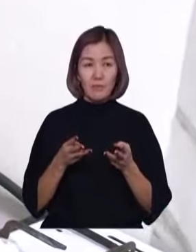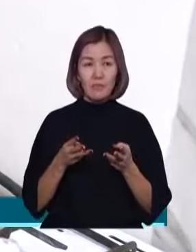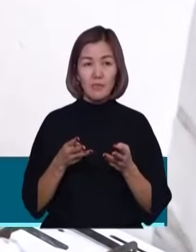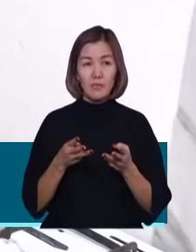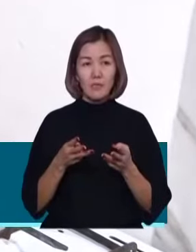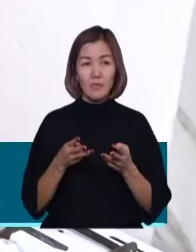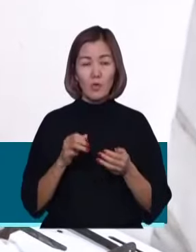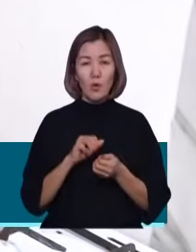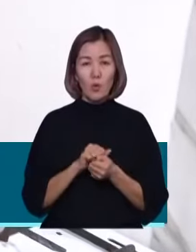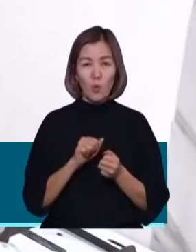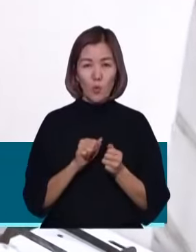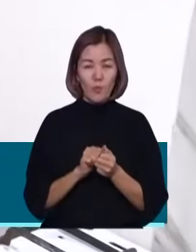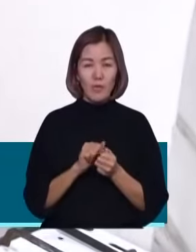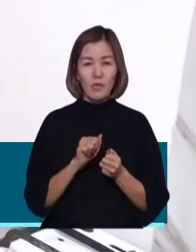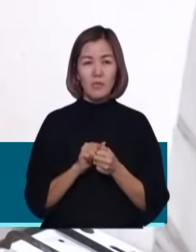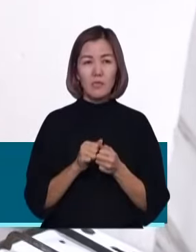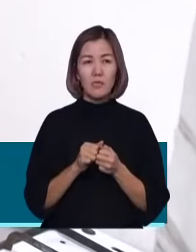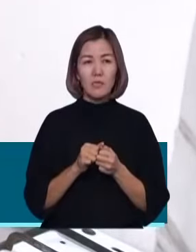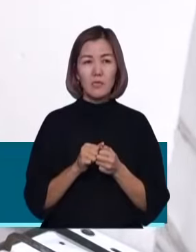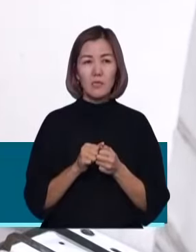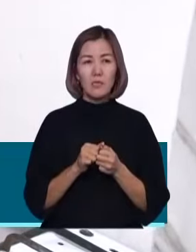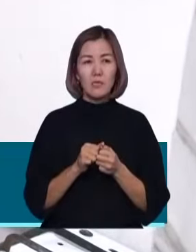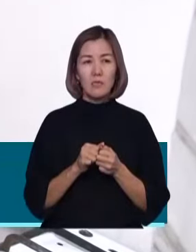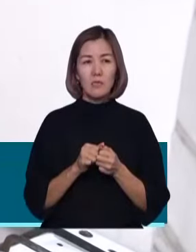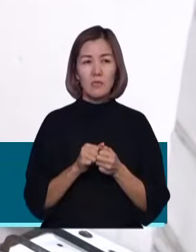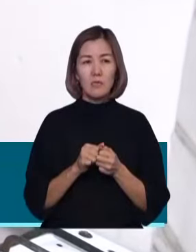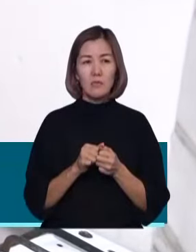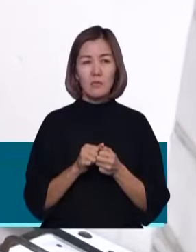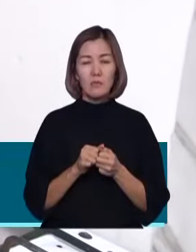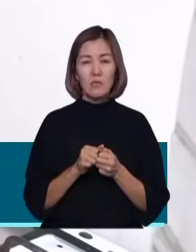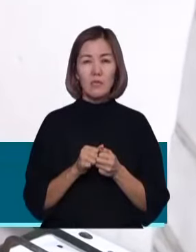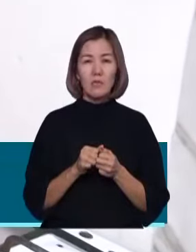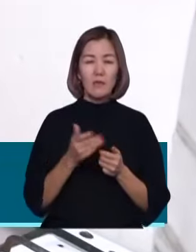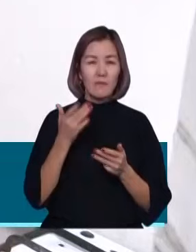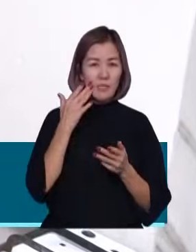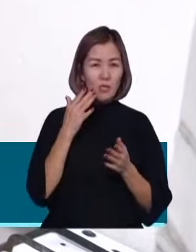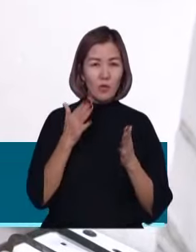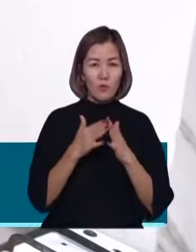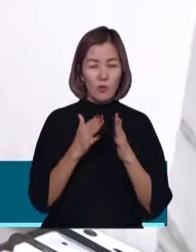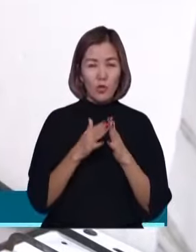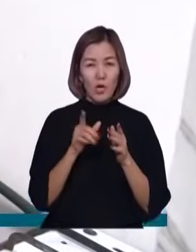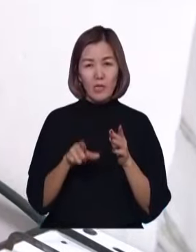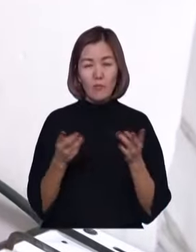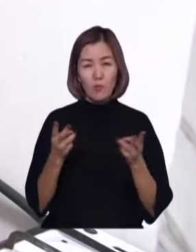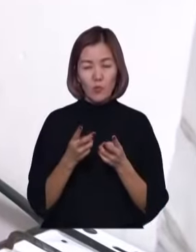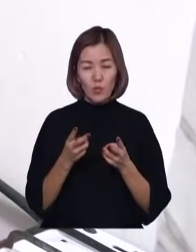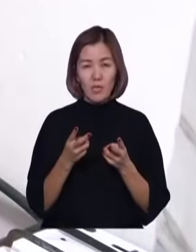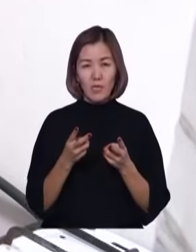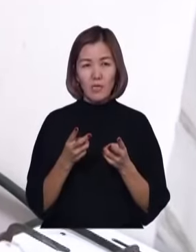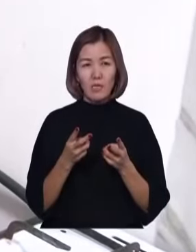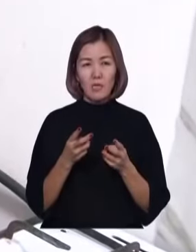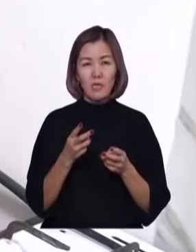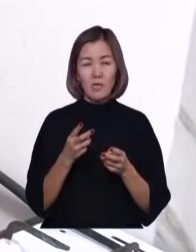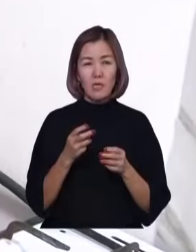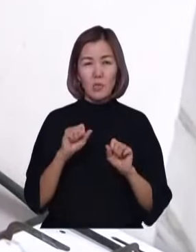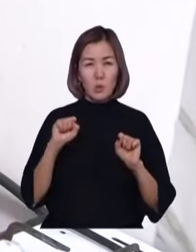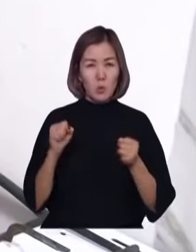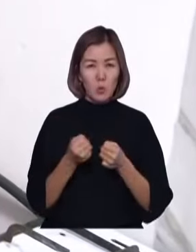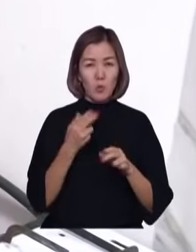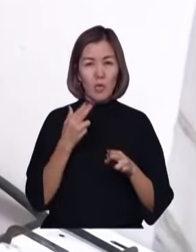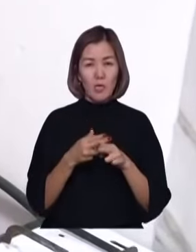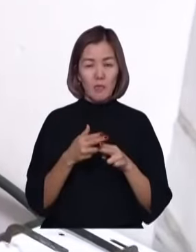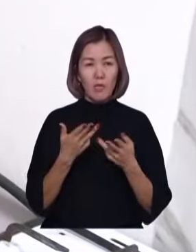ғой. От жағу уақытымен ешқаяққа шыға алмаймыз. Жаңағы қатып қалады.